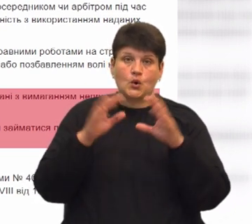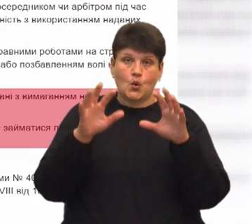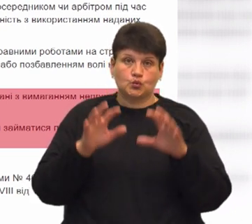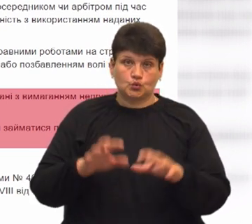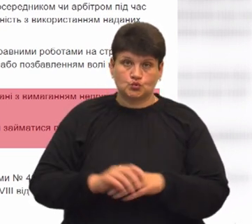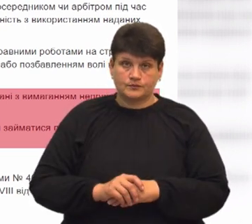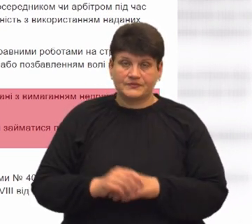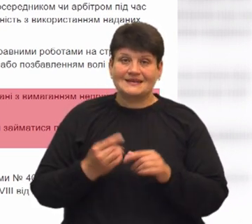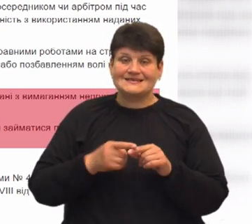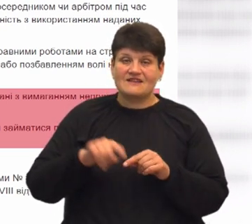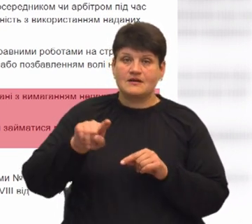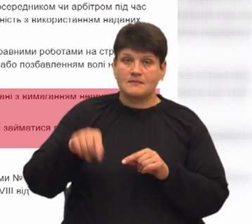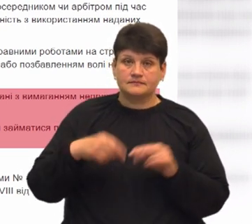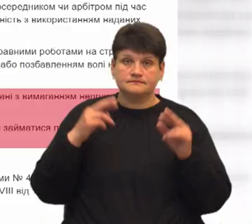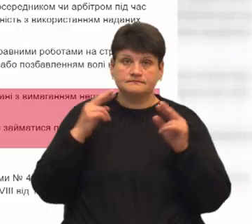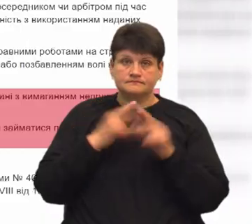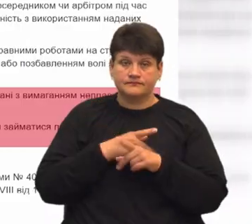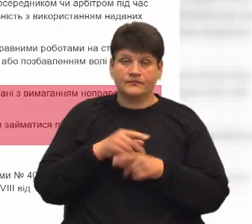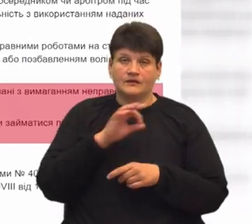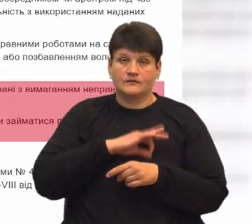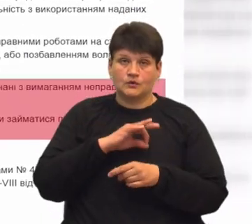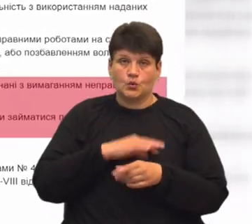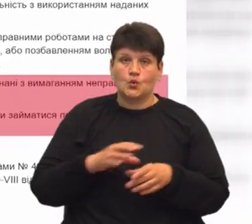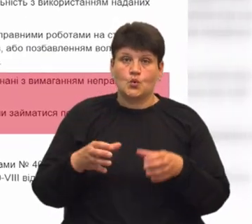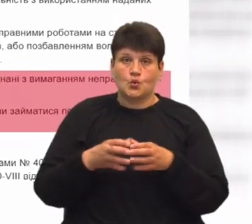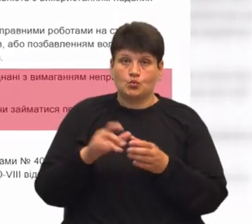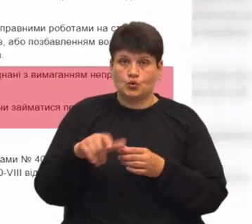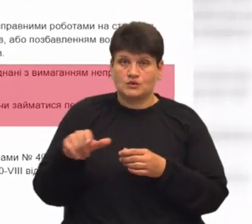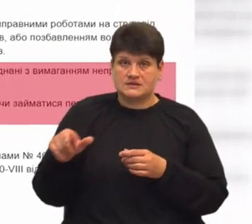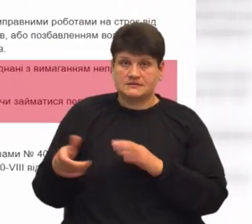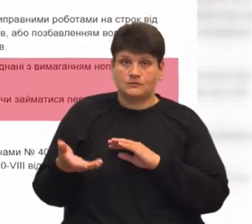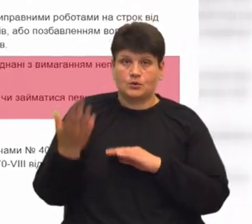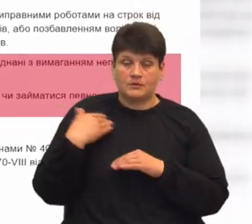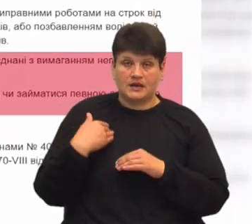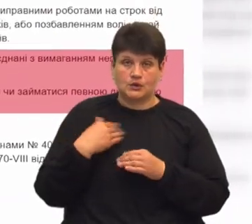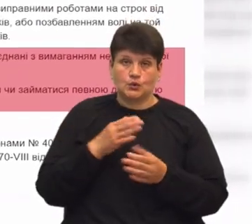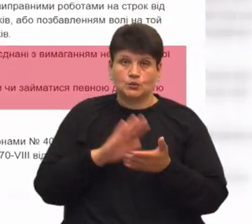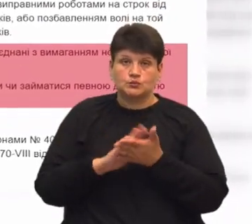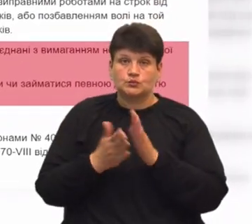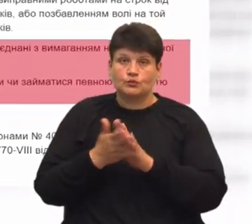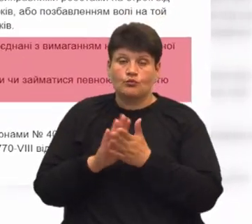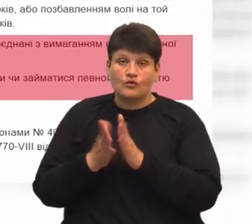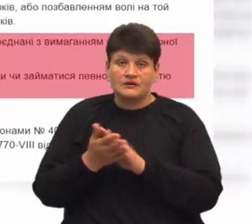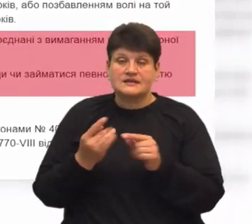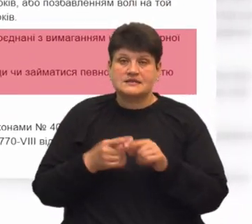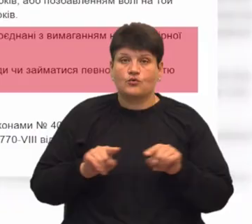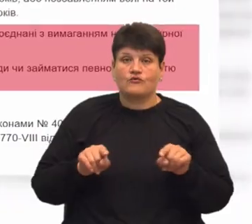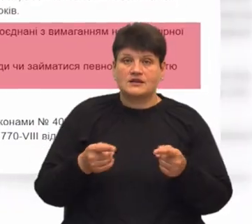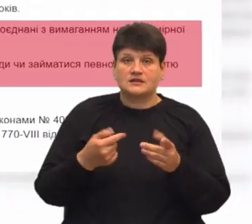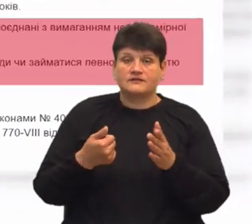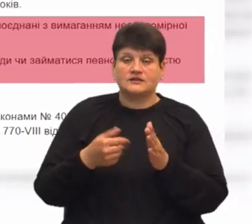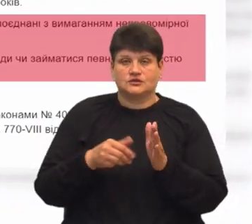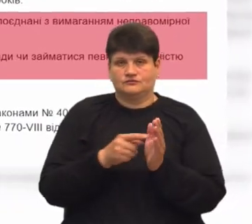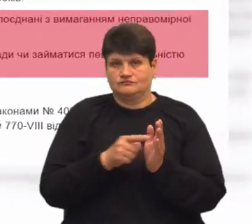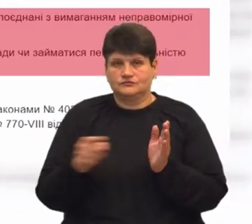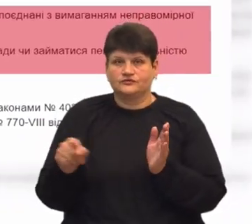Це вимагання неправомірної вигоди групою осіб за попередньою змовою. Санкція статті передбачає ув'язнення на строк до восьми років